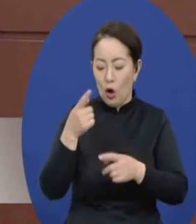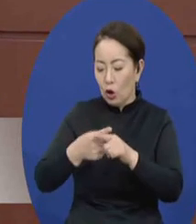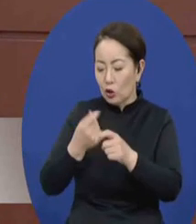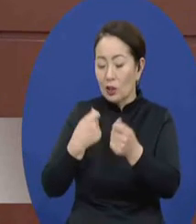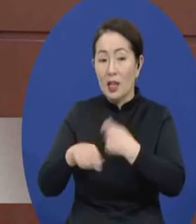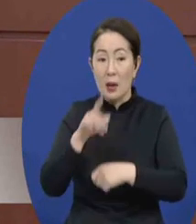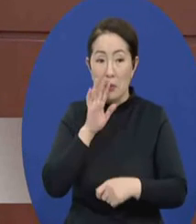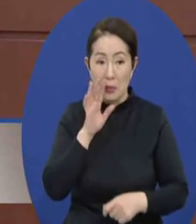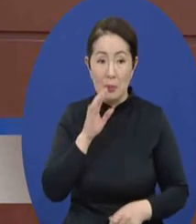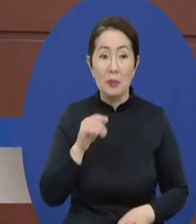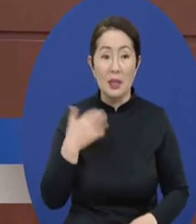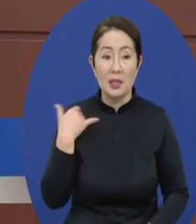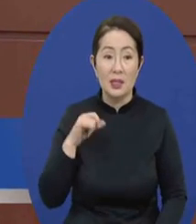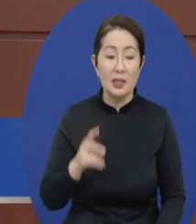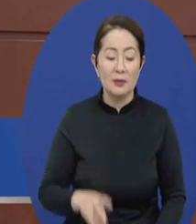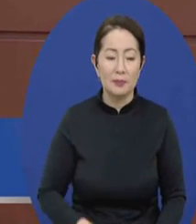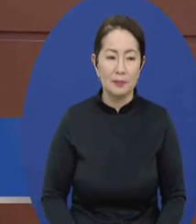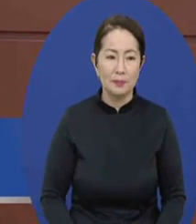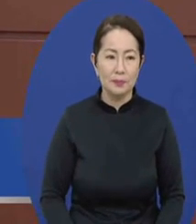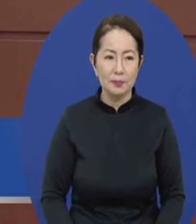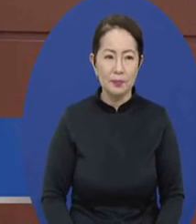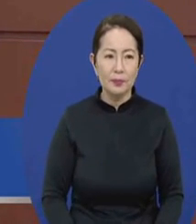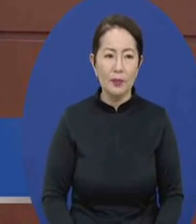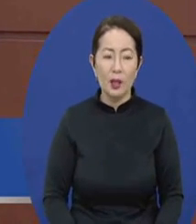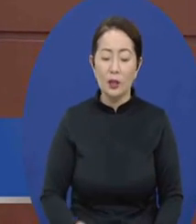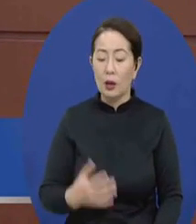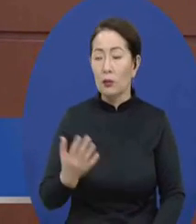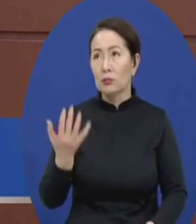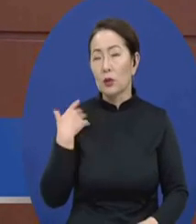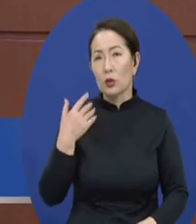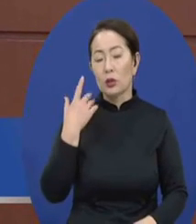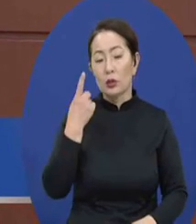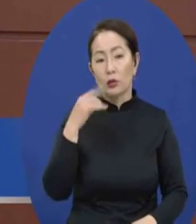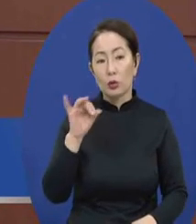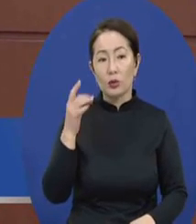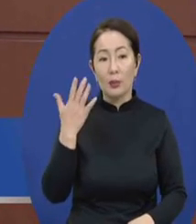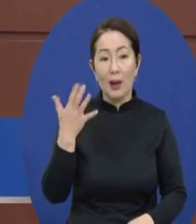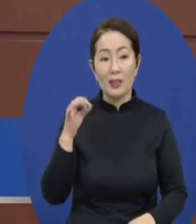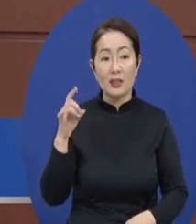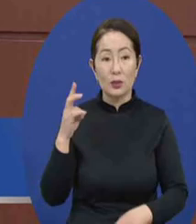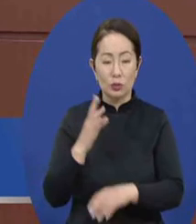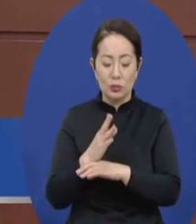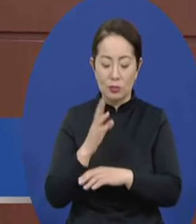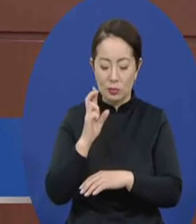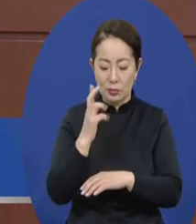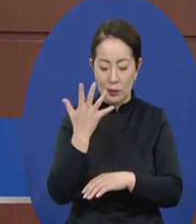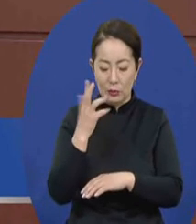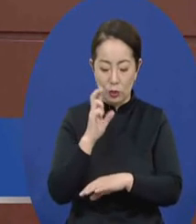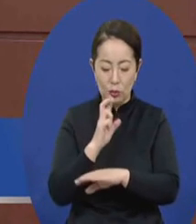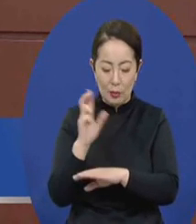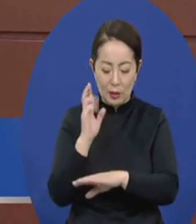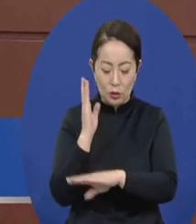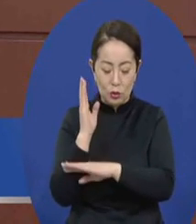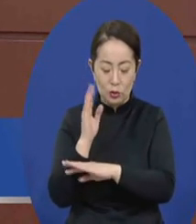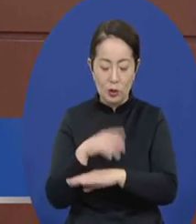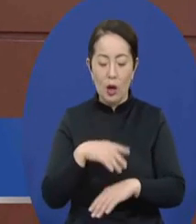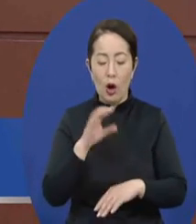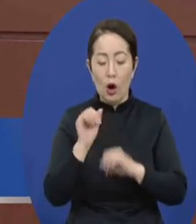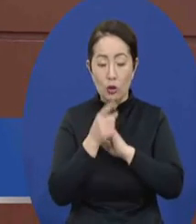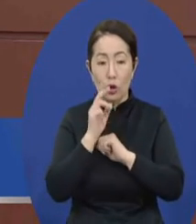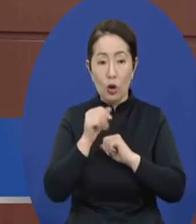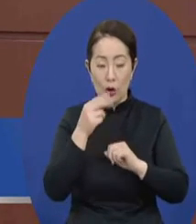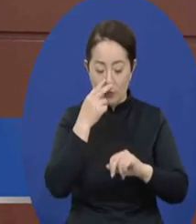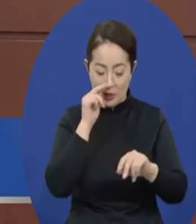нэгд өдрөөс за мөн одоо өнгөрсөн 7 оны 5 дахь өдөр нийслэлийн онцгой комиссийн даргын 15 тод